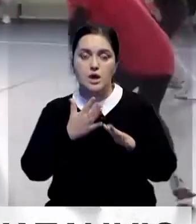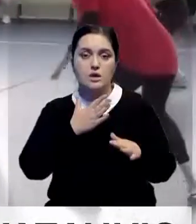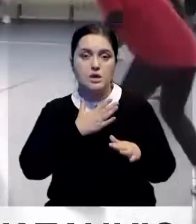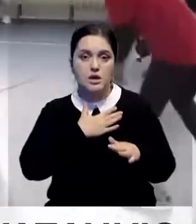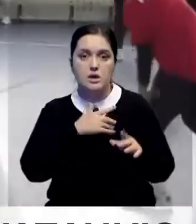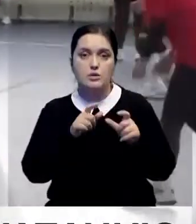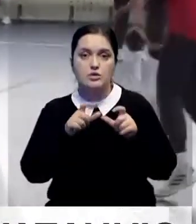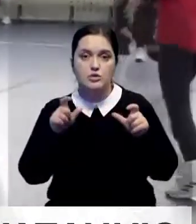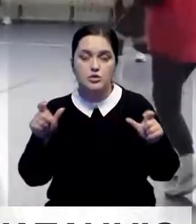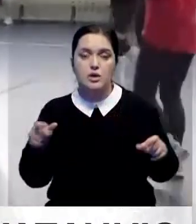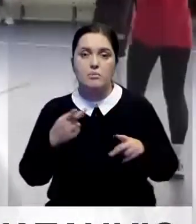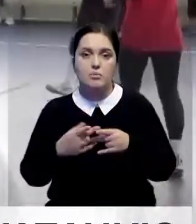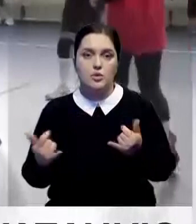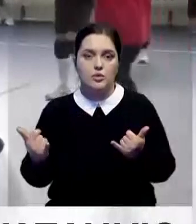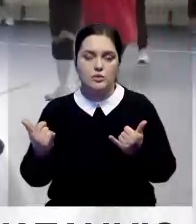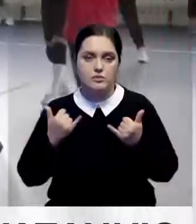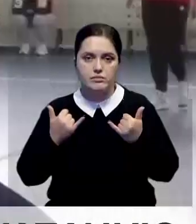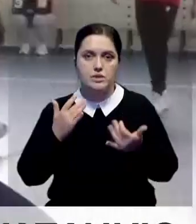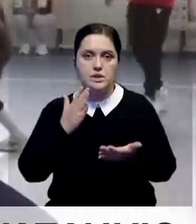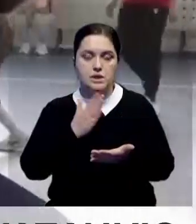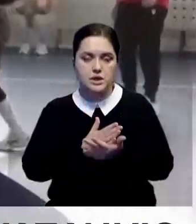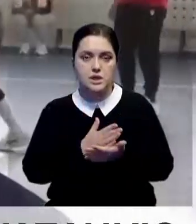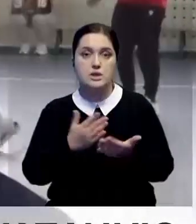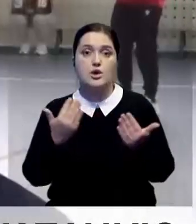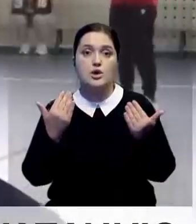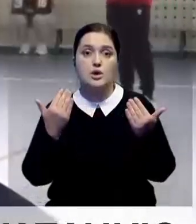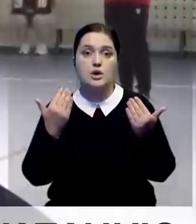школьников, открываются такие спортивные сооружения.